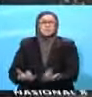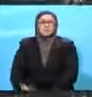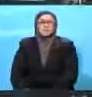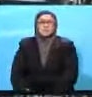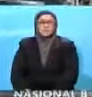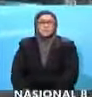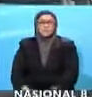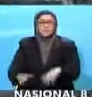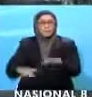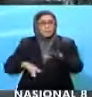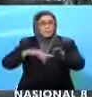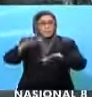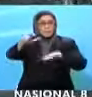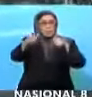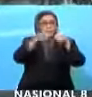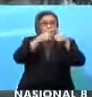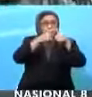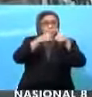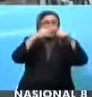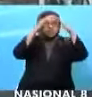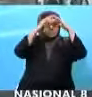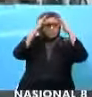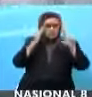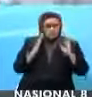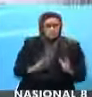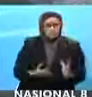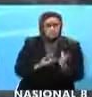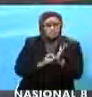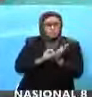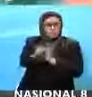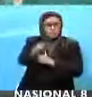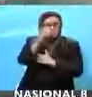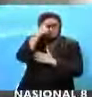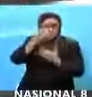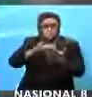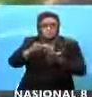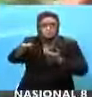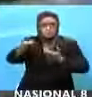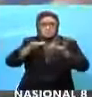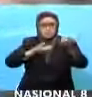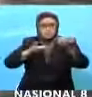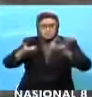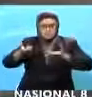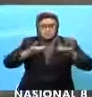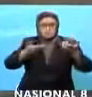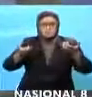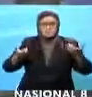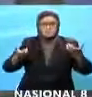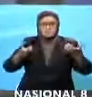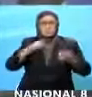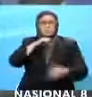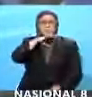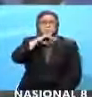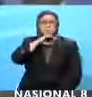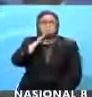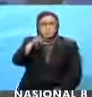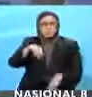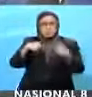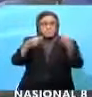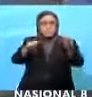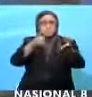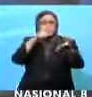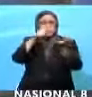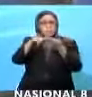Sebagai langkah permulaan, isi rumah yang gagal mengasingkan sisa pepejal di punca hanya akan diberikan notis amaran